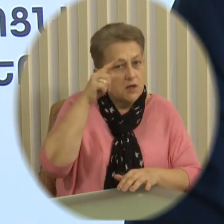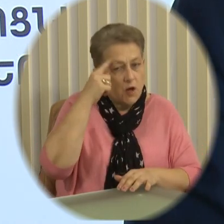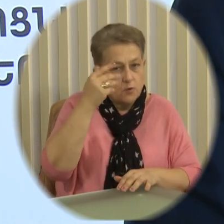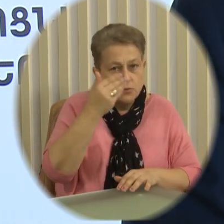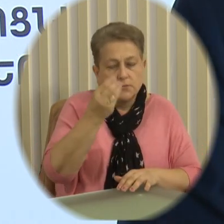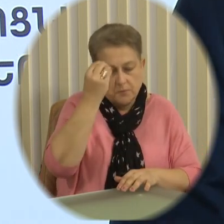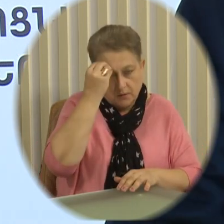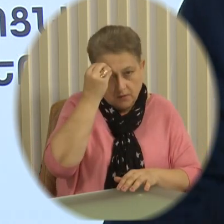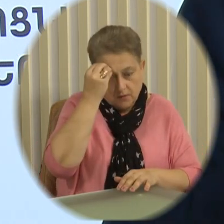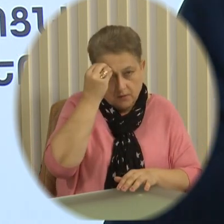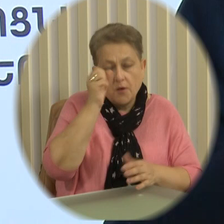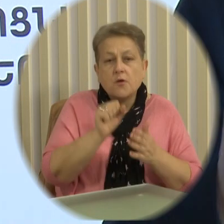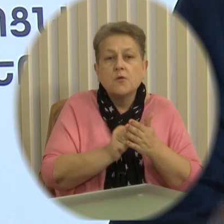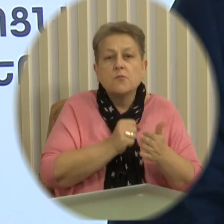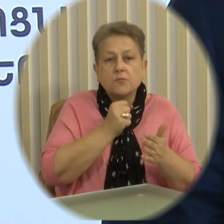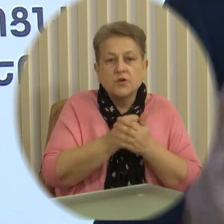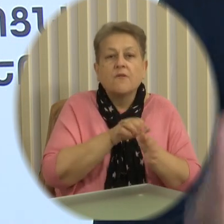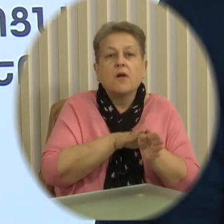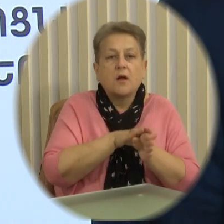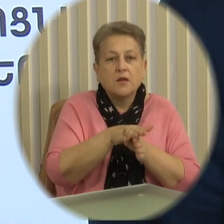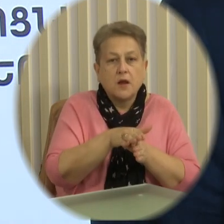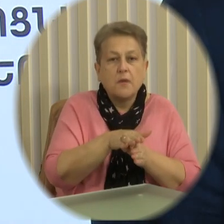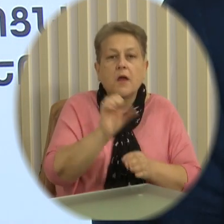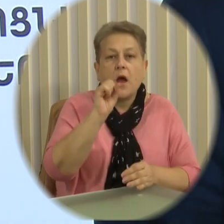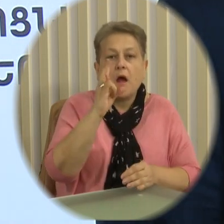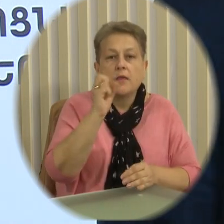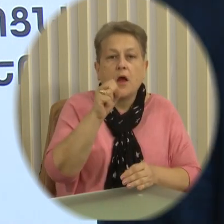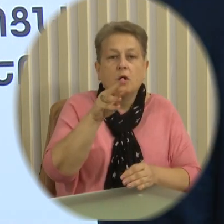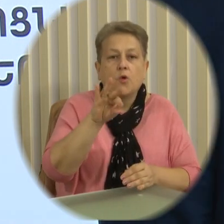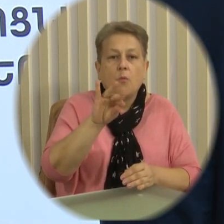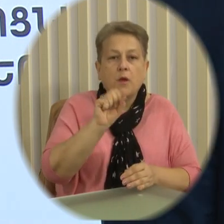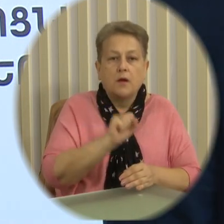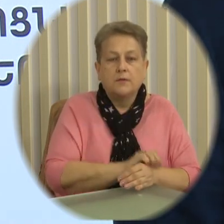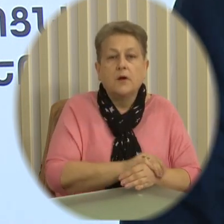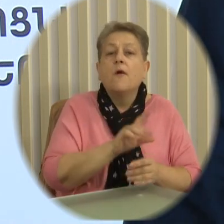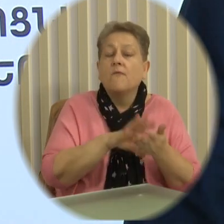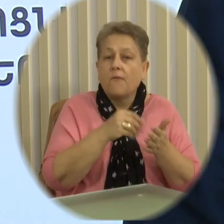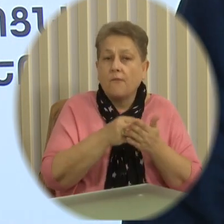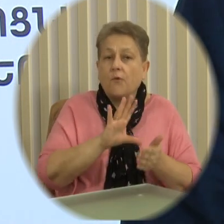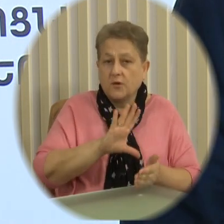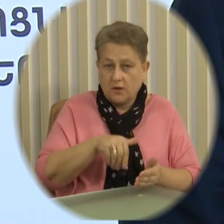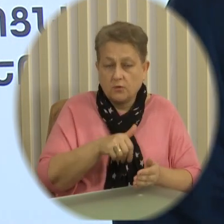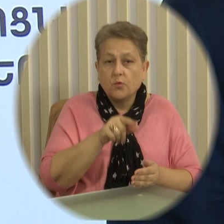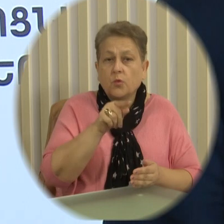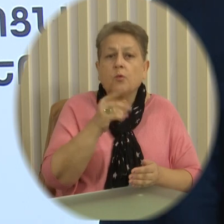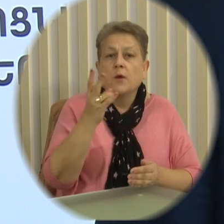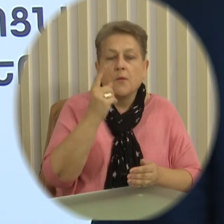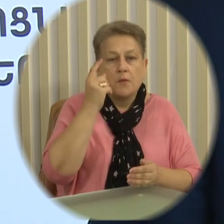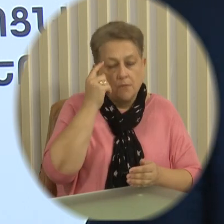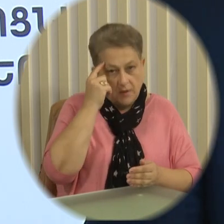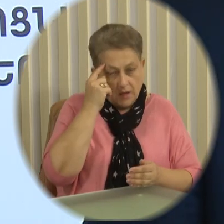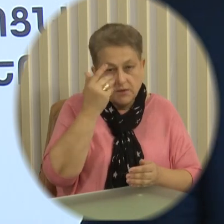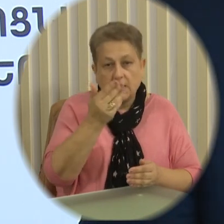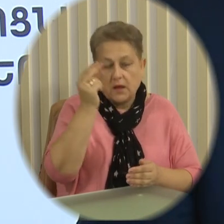Ստեղծագործական մտքից սկսած մինչև կատարման անատոմիան, որից հետո դուք կկազմեք